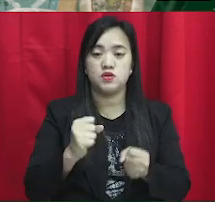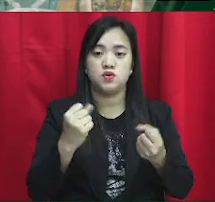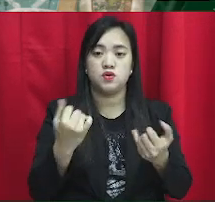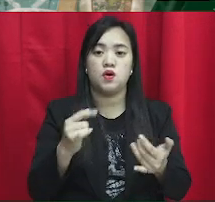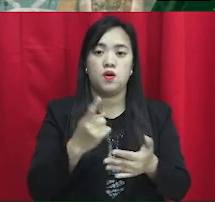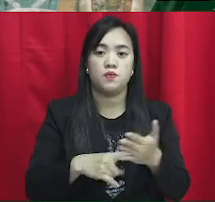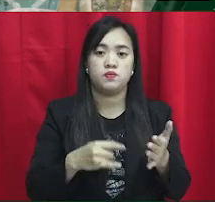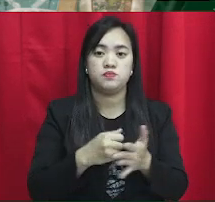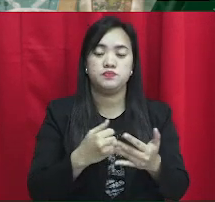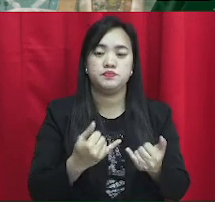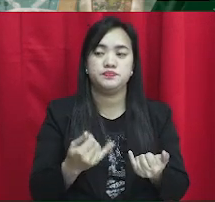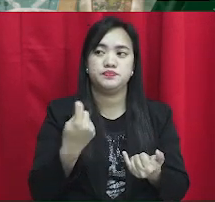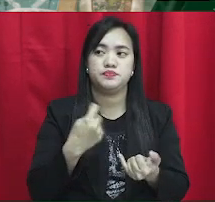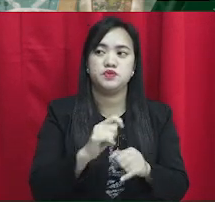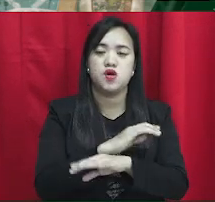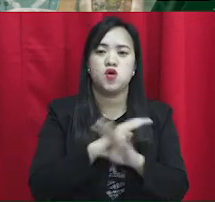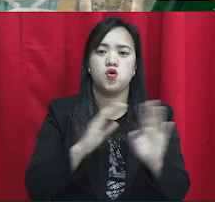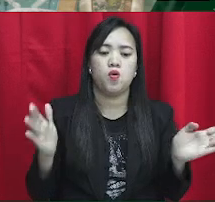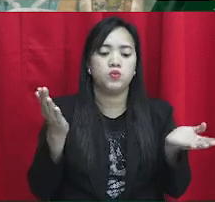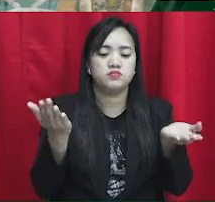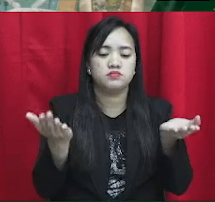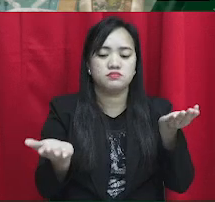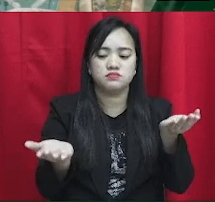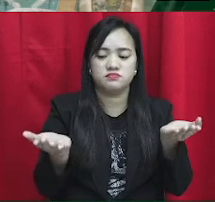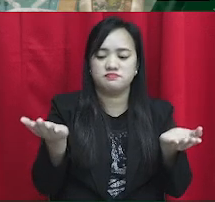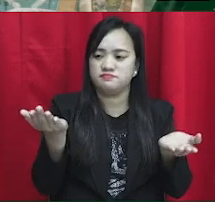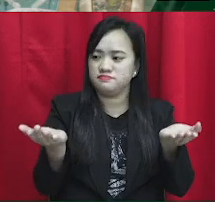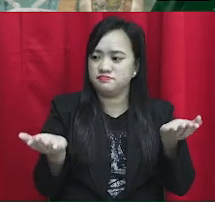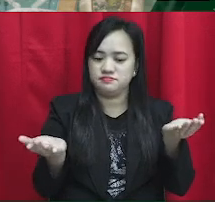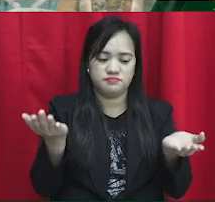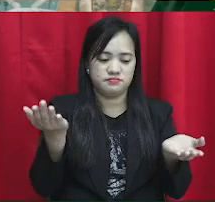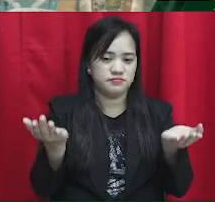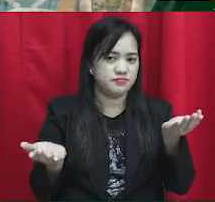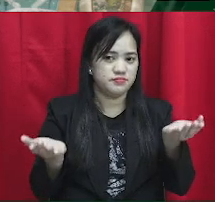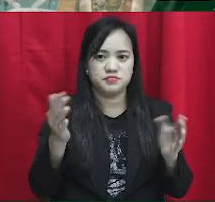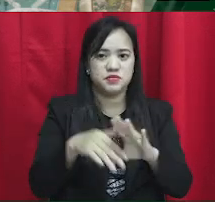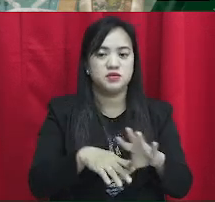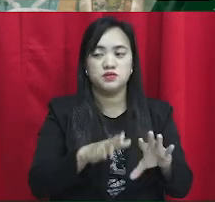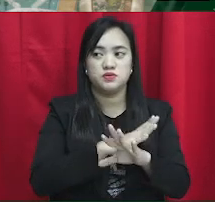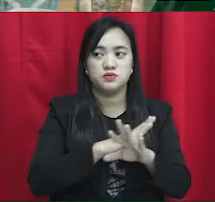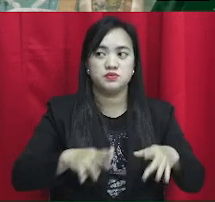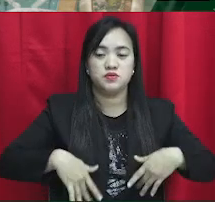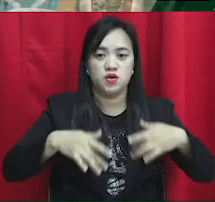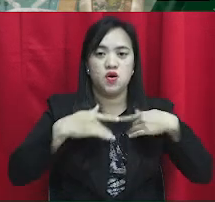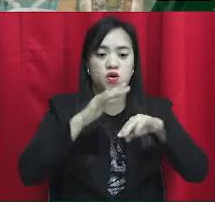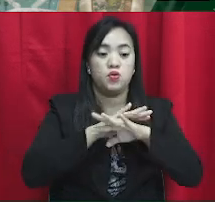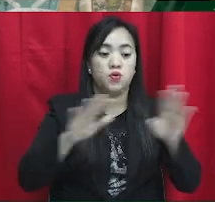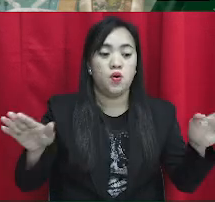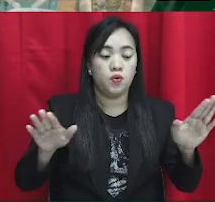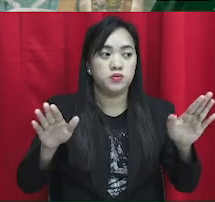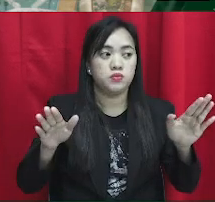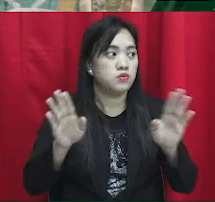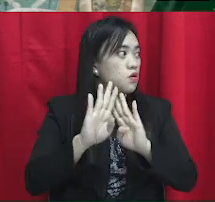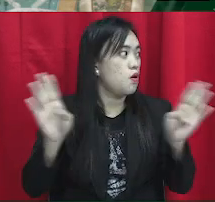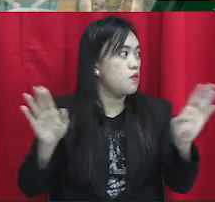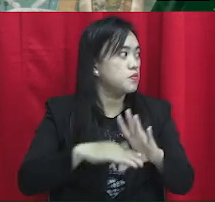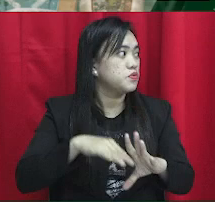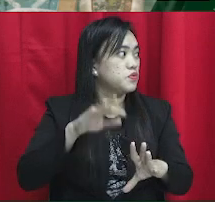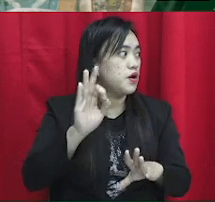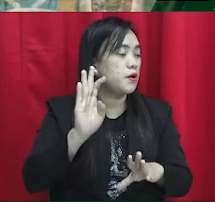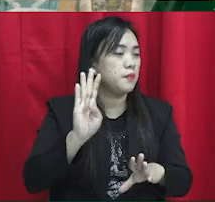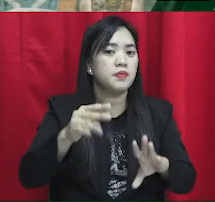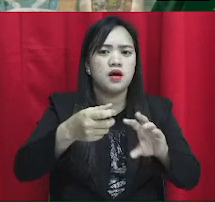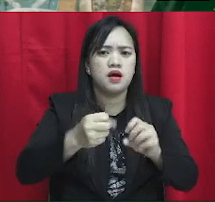gawin. Huwag tayong mag-compare. Yeah. So, that's it. Huwag mong buksan yung Facebook mo tapos makikita mo si Kumare. Ang dami niyang